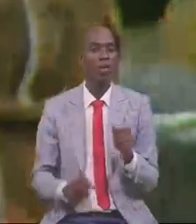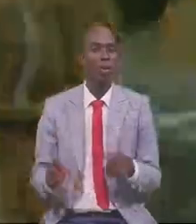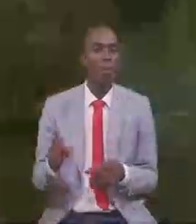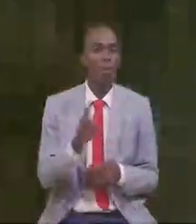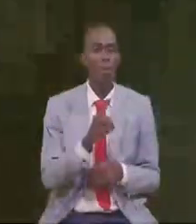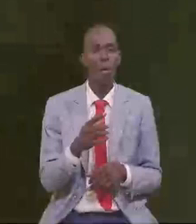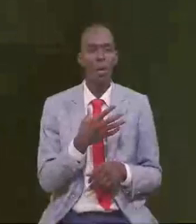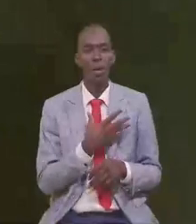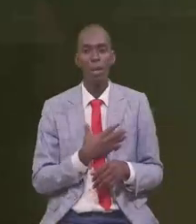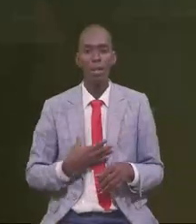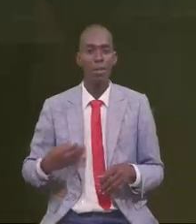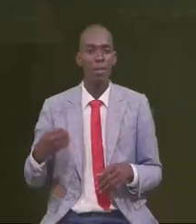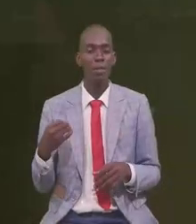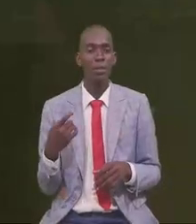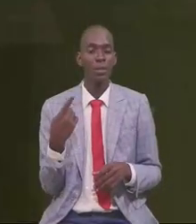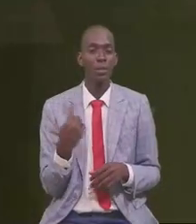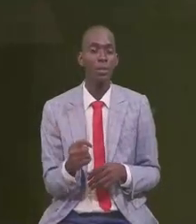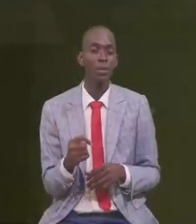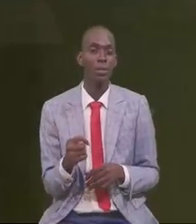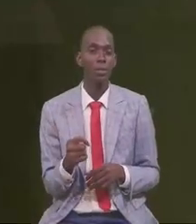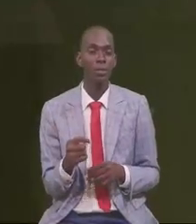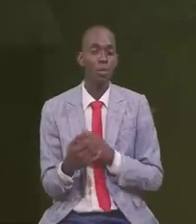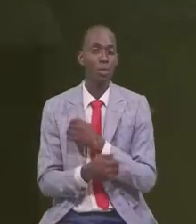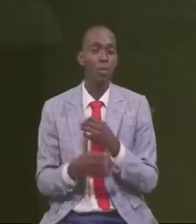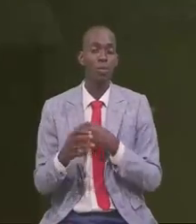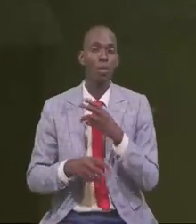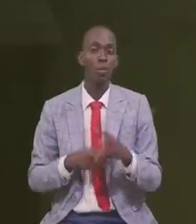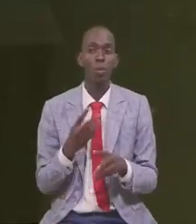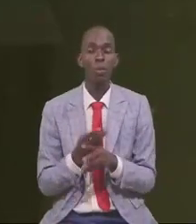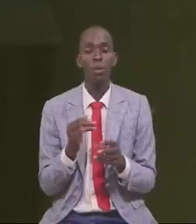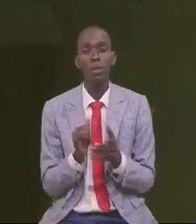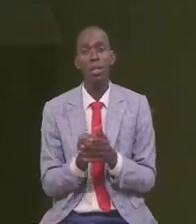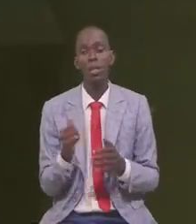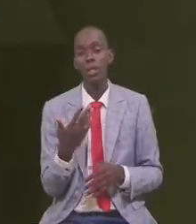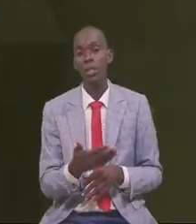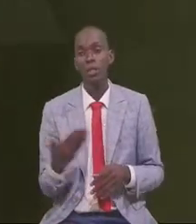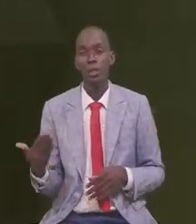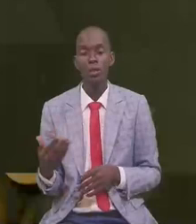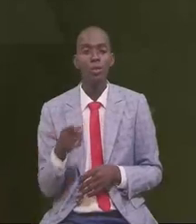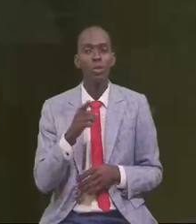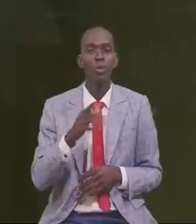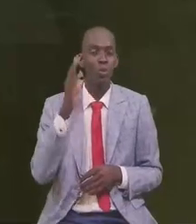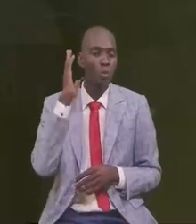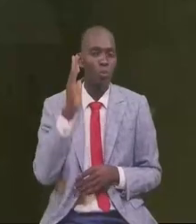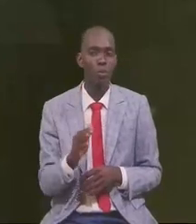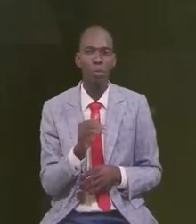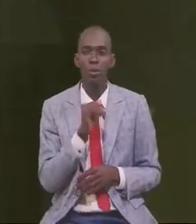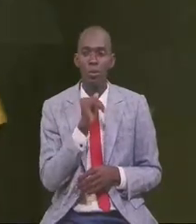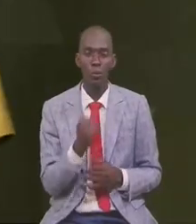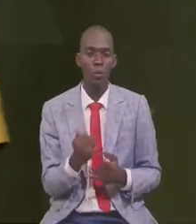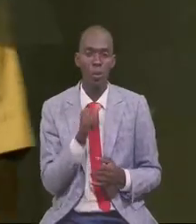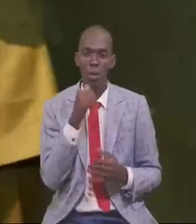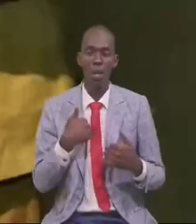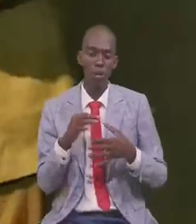dans tous les grands pays du monde. Cette chose, vous ne pourrez avoir de libération de cette